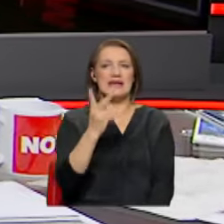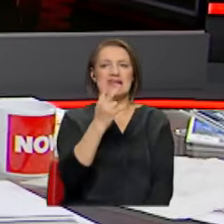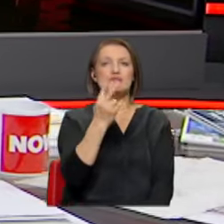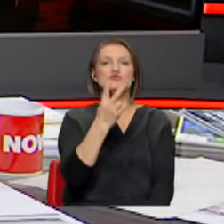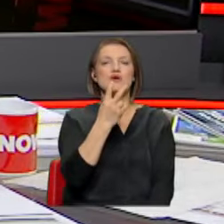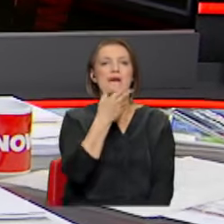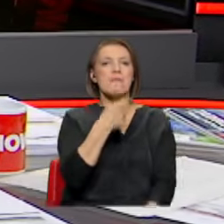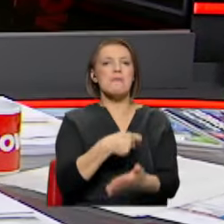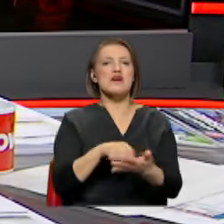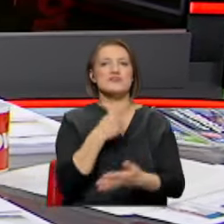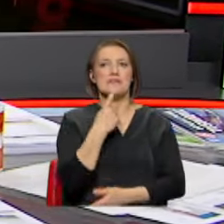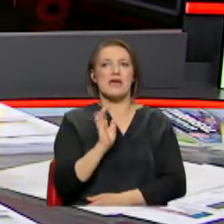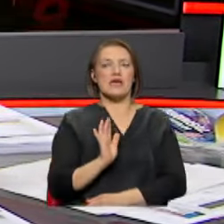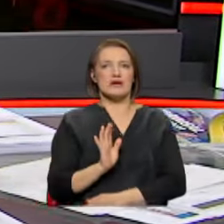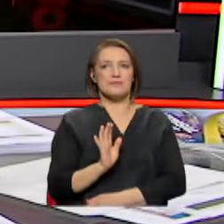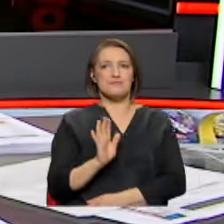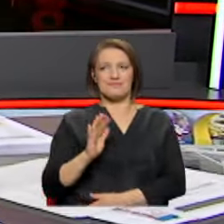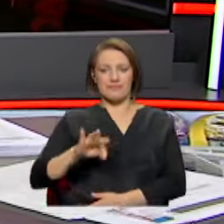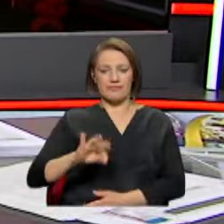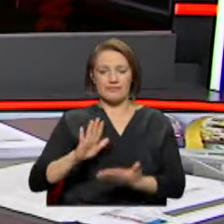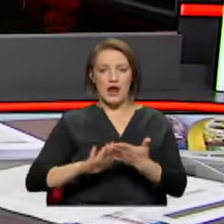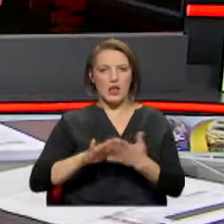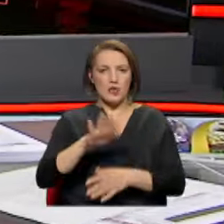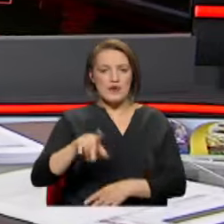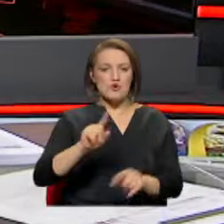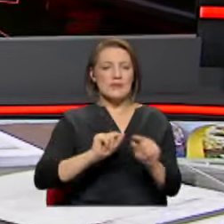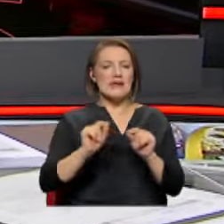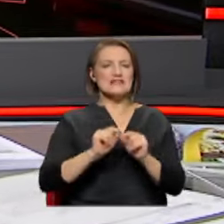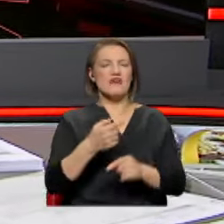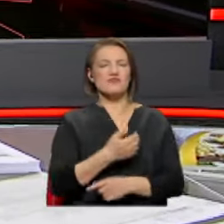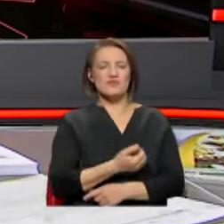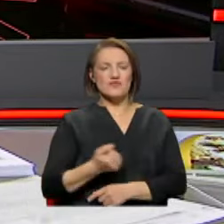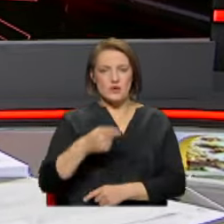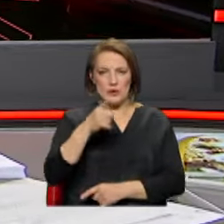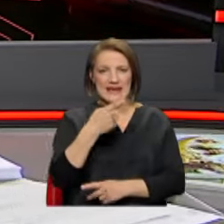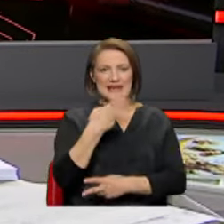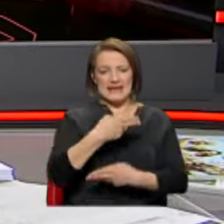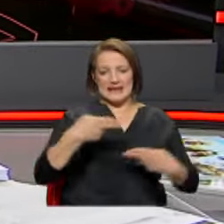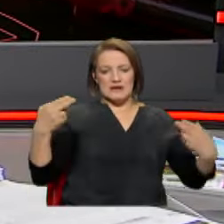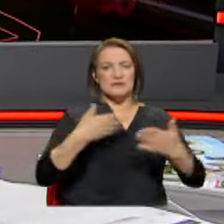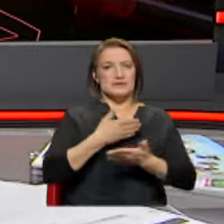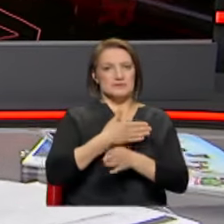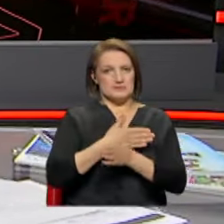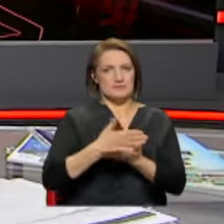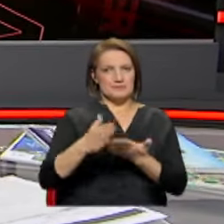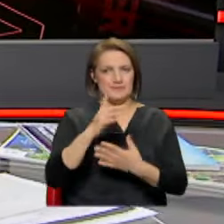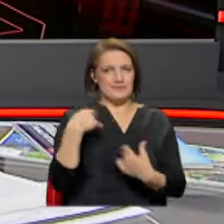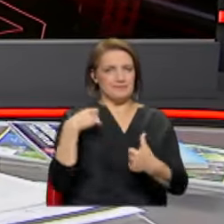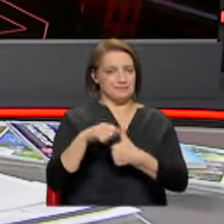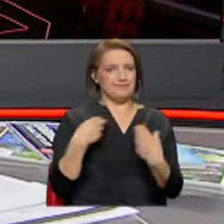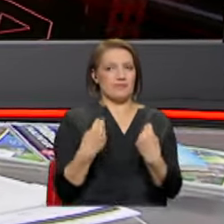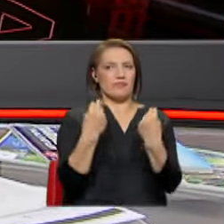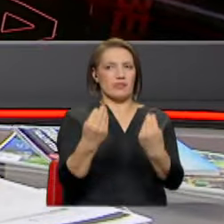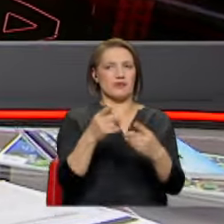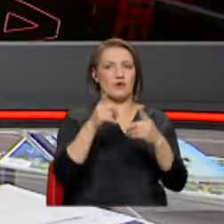2,5 emekli maaşı. Şimdi arkadaşlar birazdan bu tasarruf hikayesi falan devam edecek daha. Vereceğiz gene